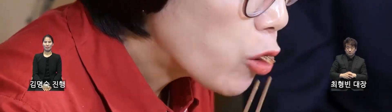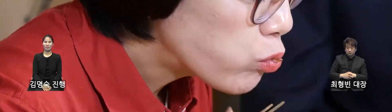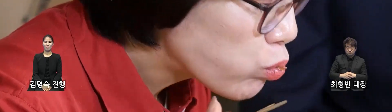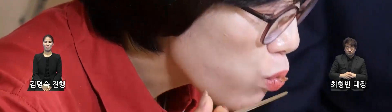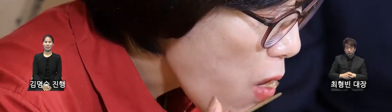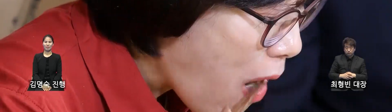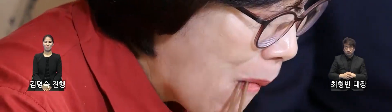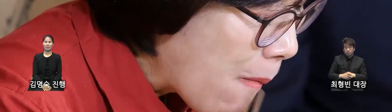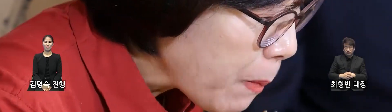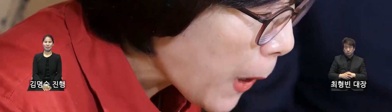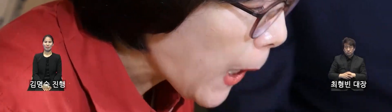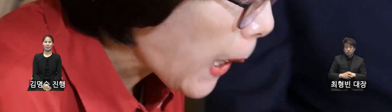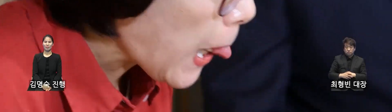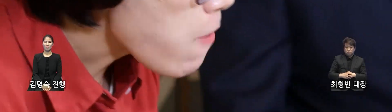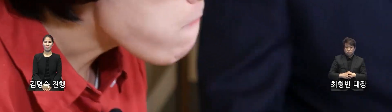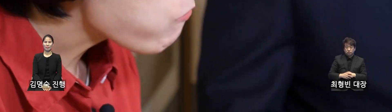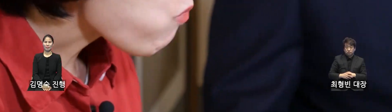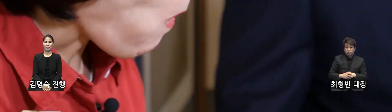음